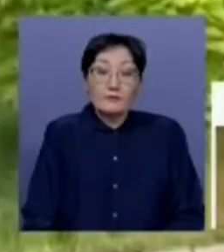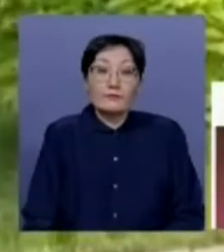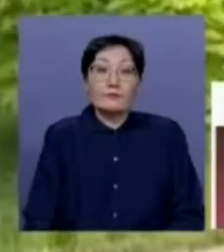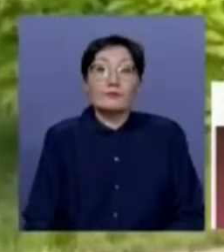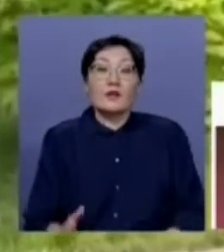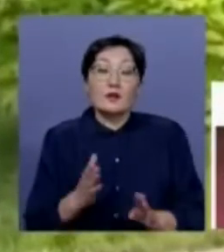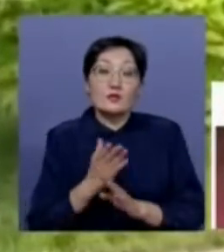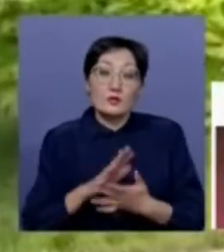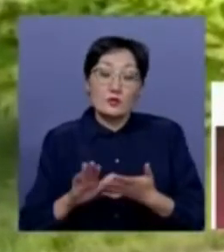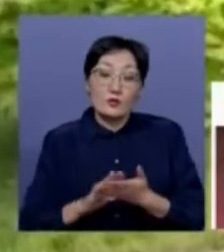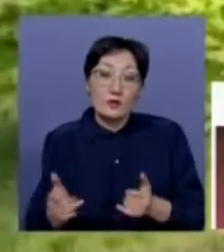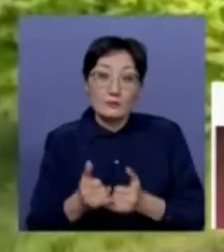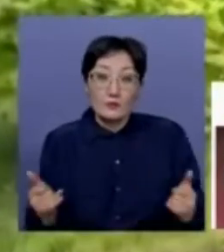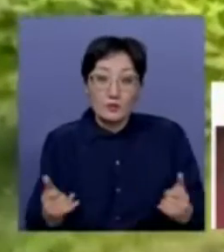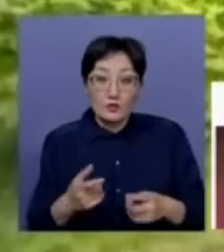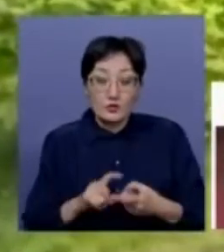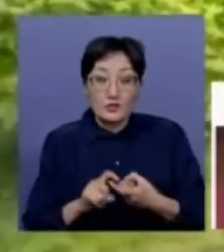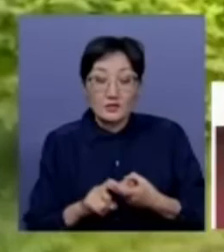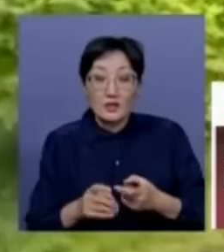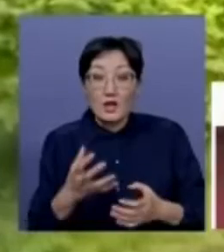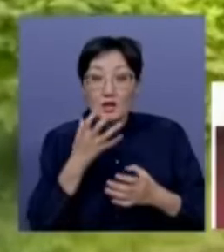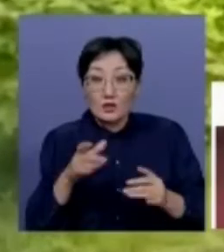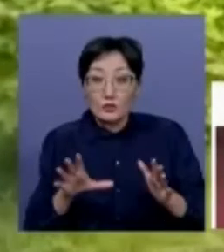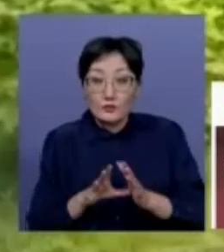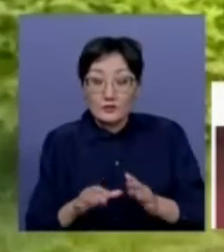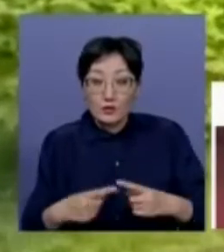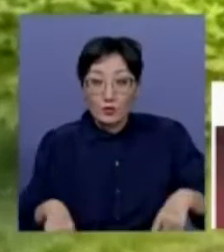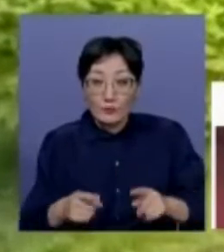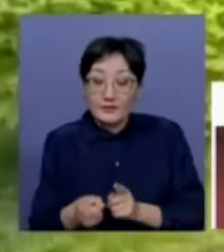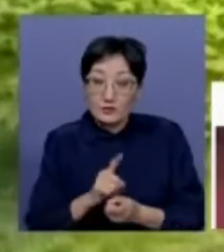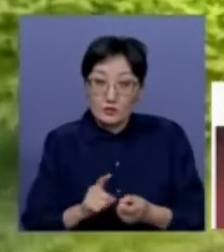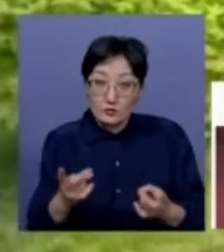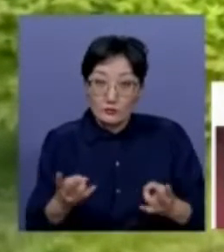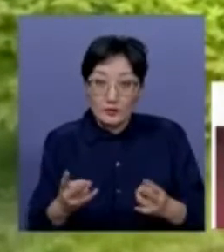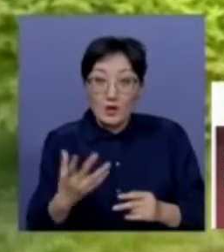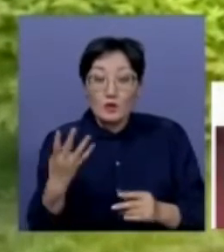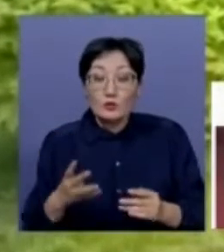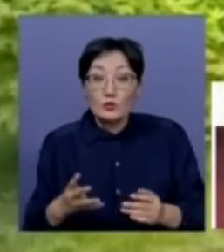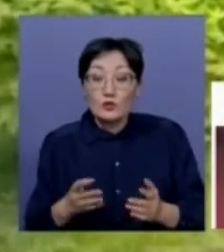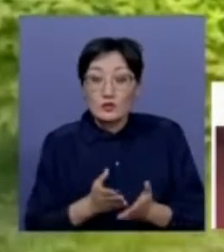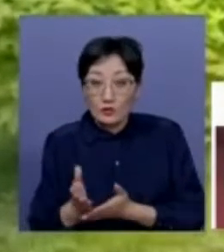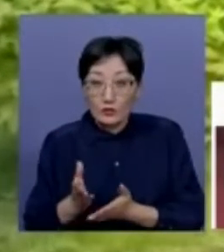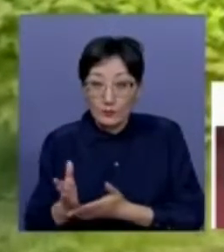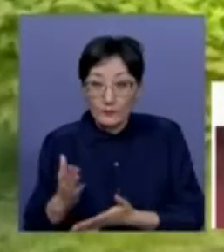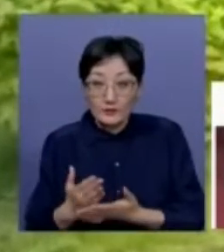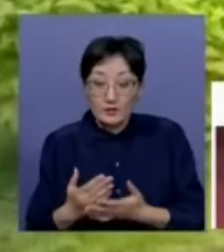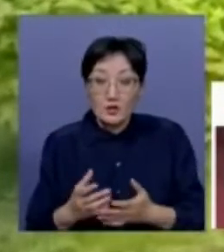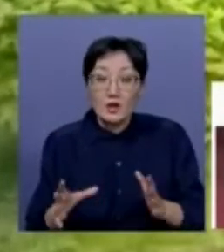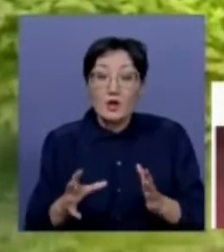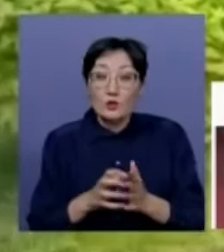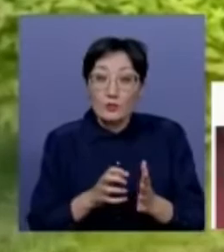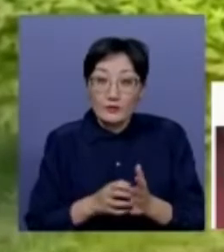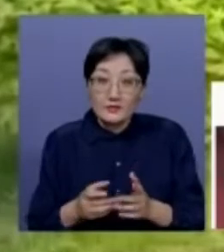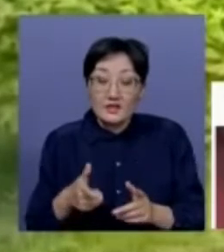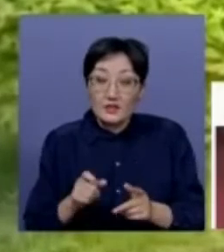Ауаның тазалығын қамтамасыз ету үшін жылу электр орталықтарын модернизациялау керек. Оның 4 түрлі жолы бар. Ол алдымен көмірден газға